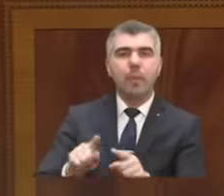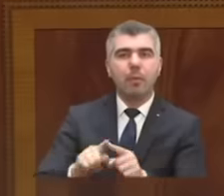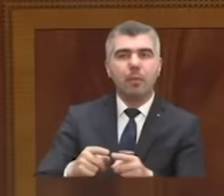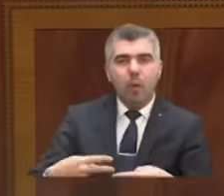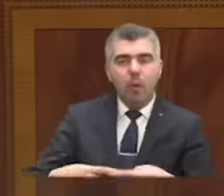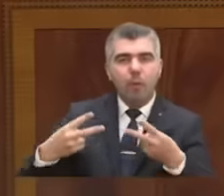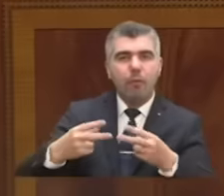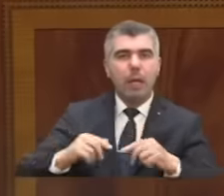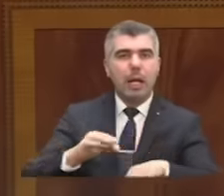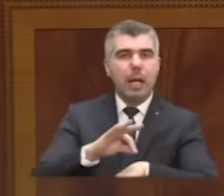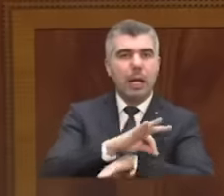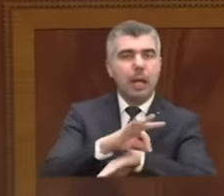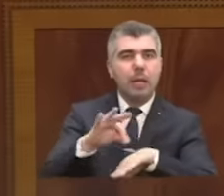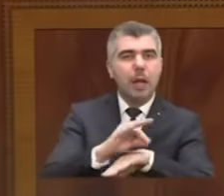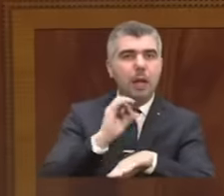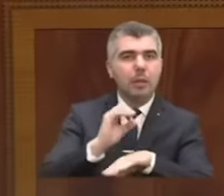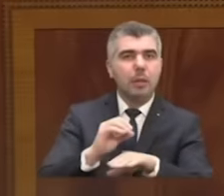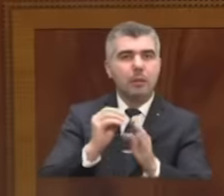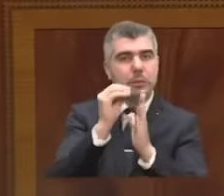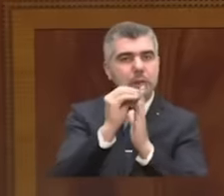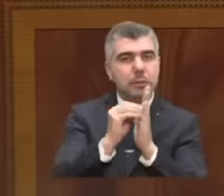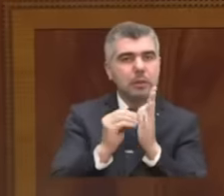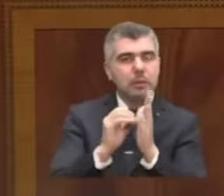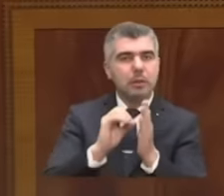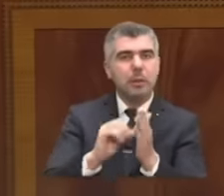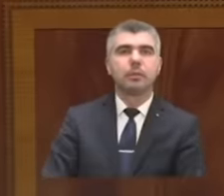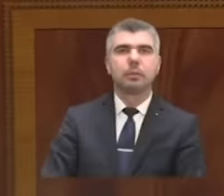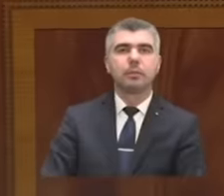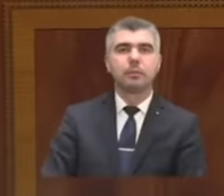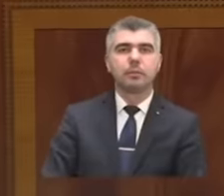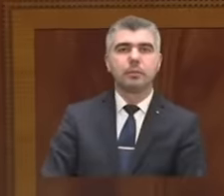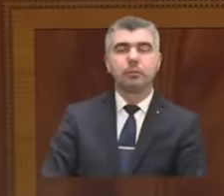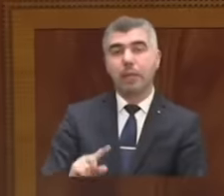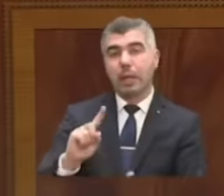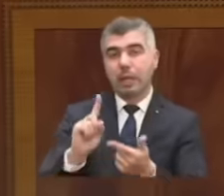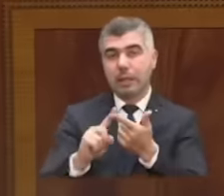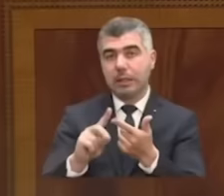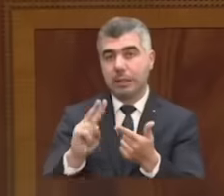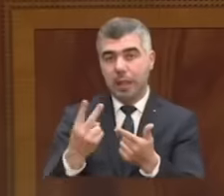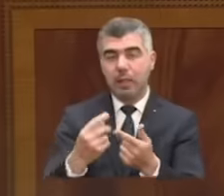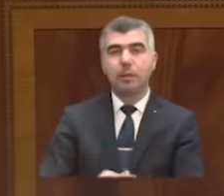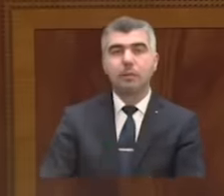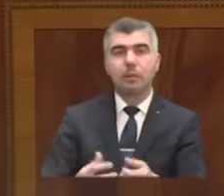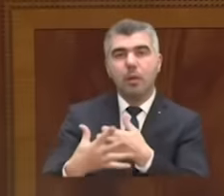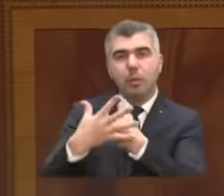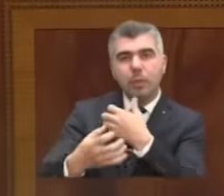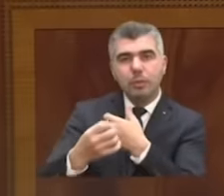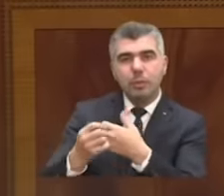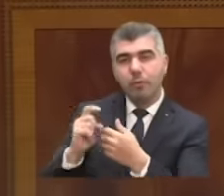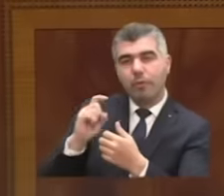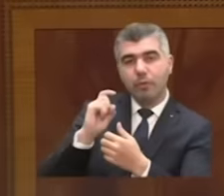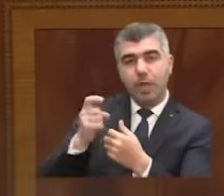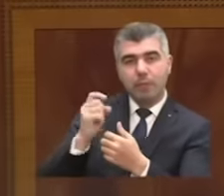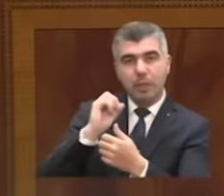باشرتها مؤخرا مصالح الإدارة تطبيقا لمقتضيات النظام الأساسي. ثانيا،